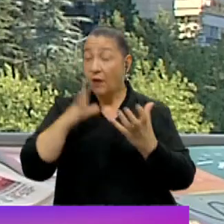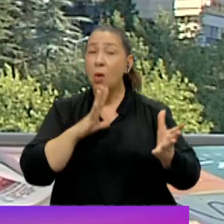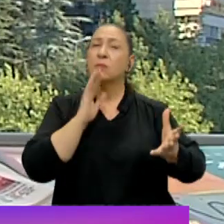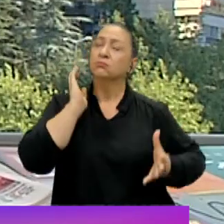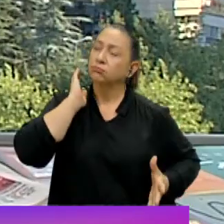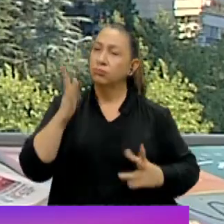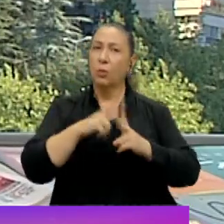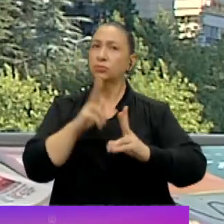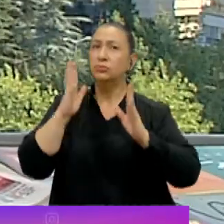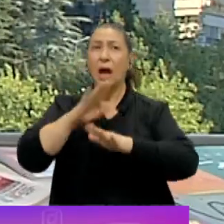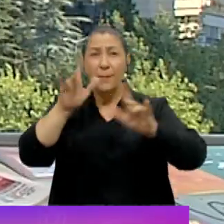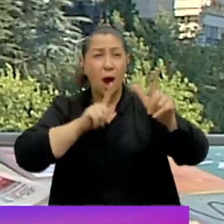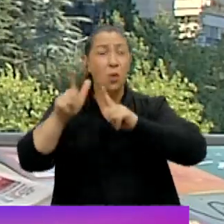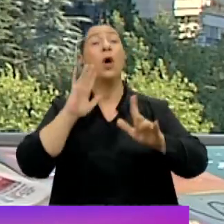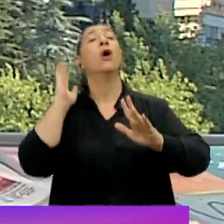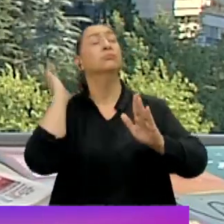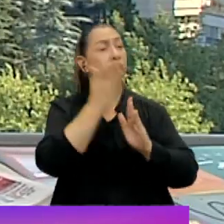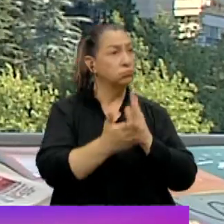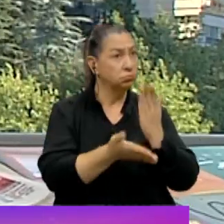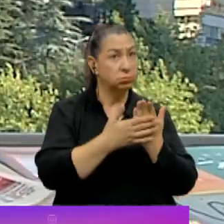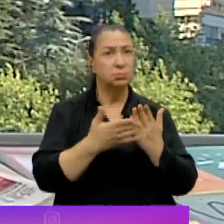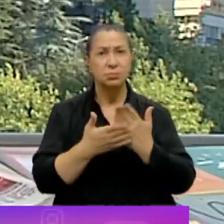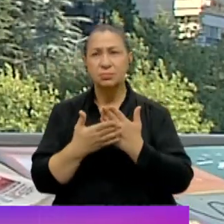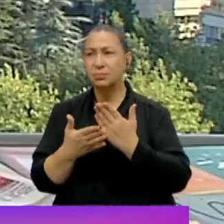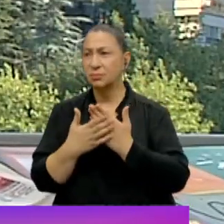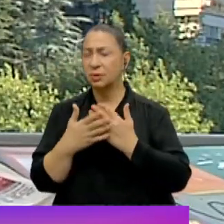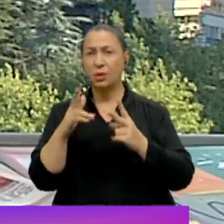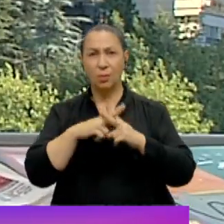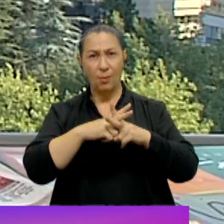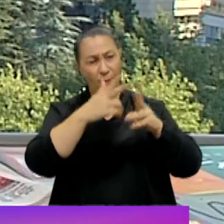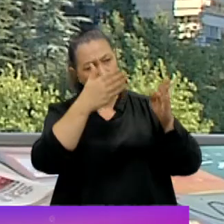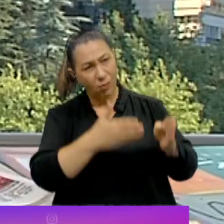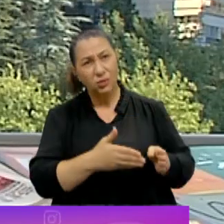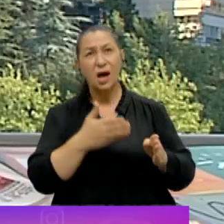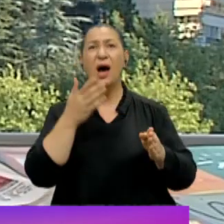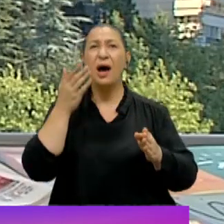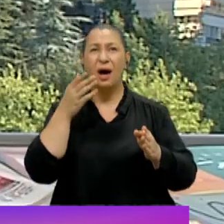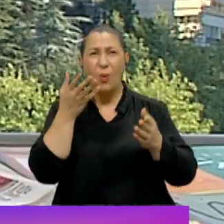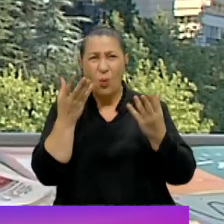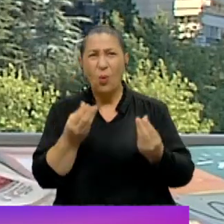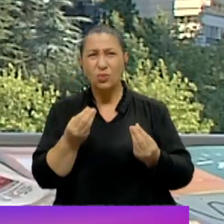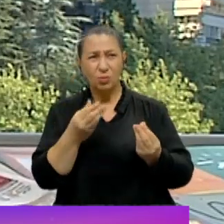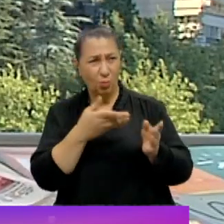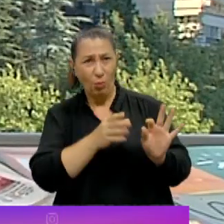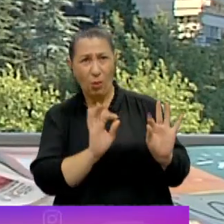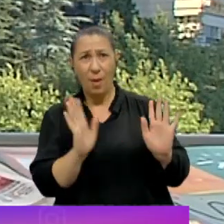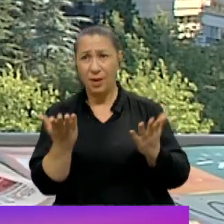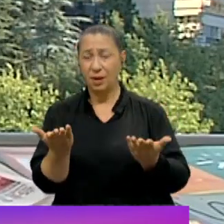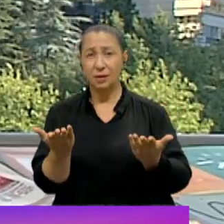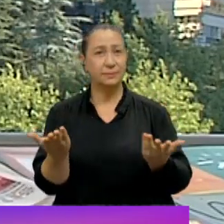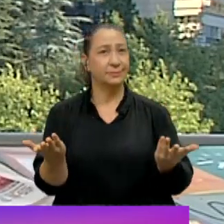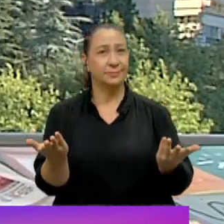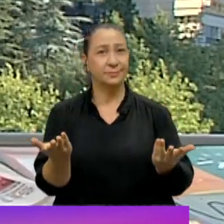koşuyorlar, insanların feryadı oluyor oraya koşuyorlar. Yani polislerimizin hak ettiği muamele bu mu?